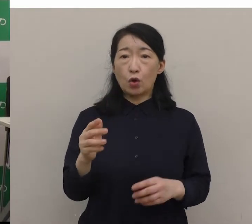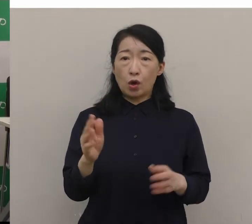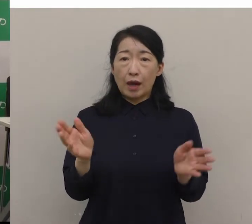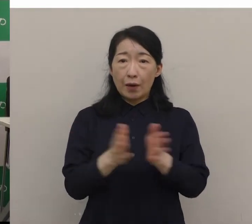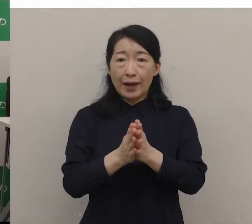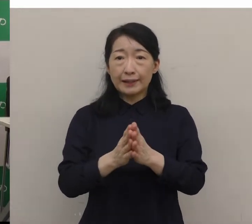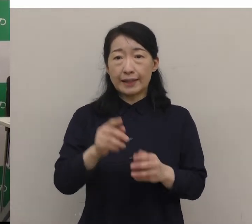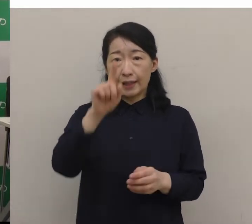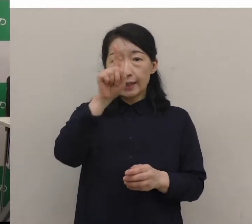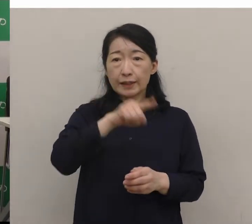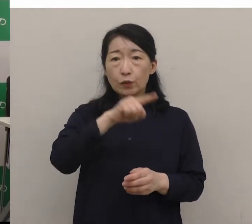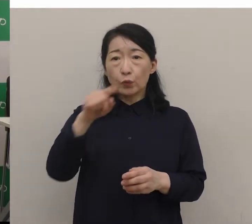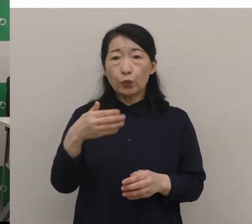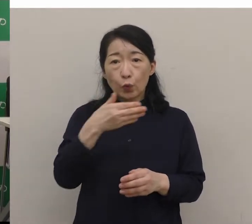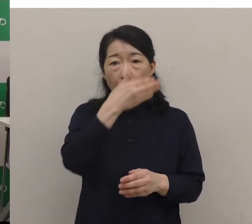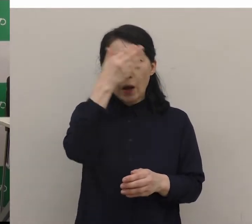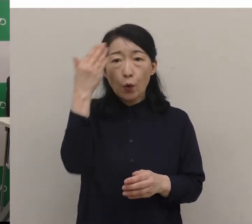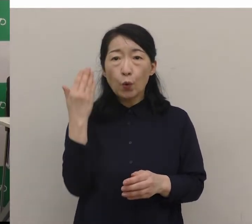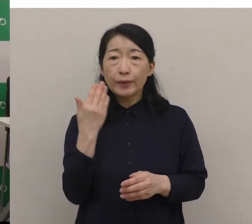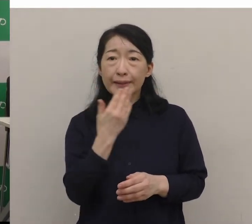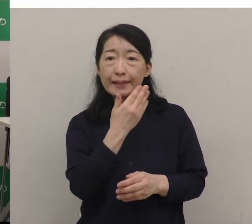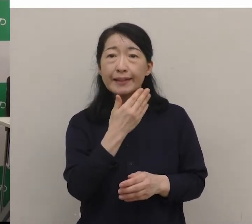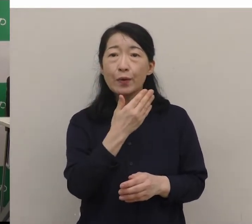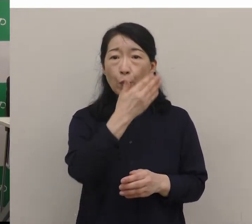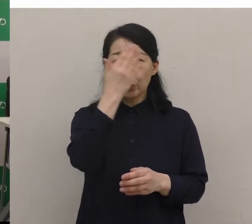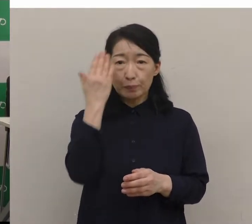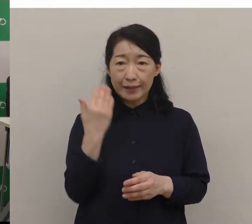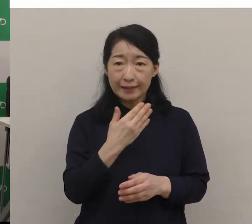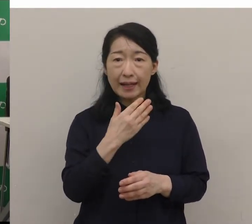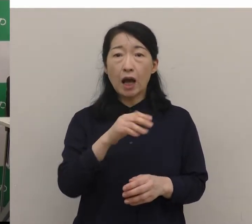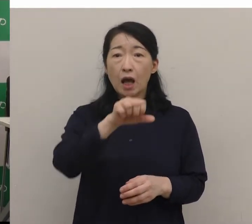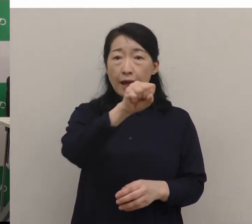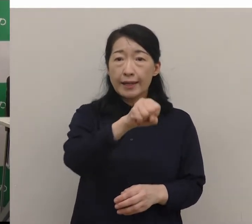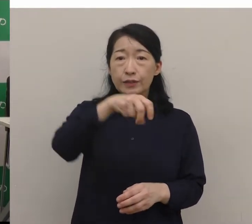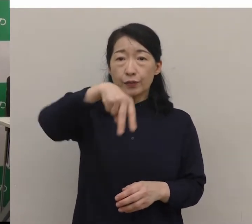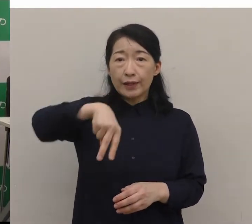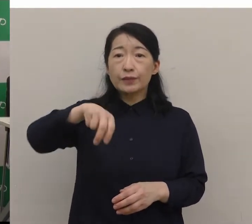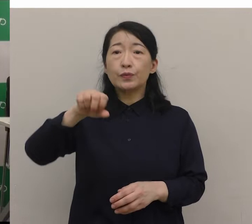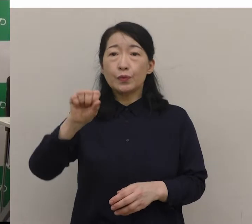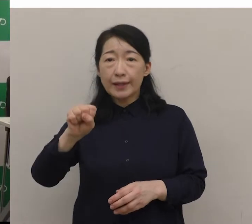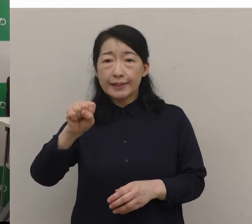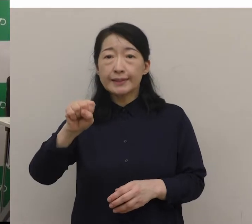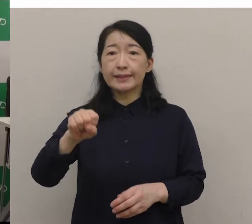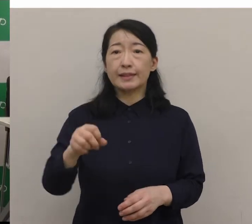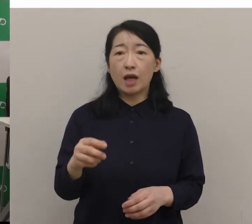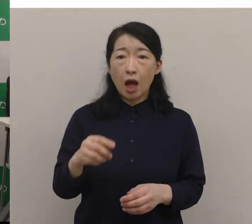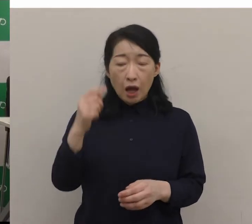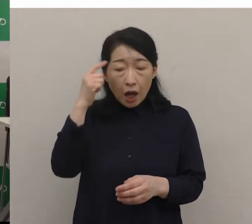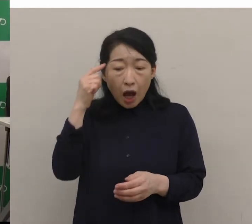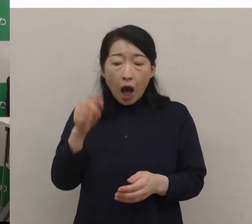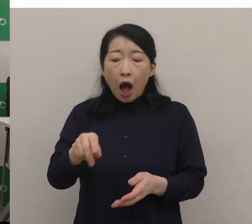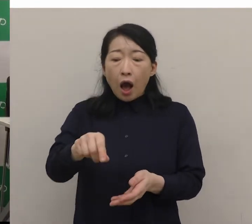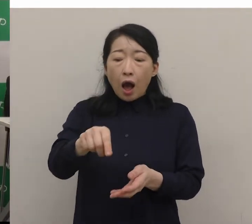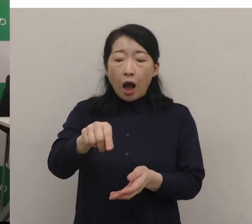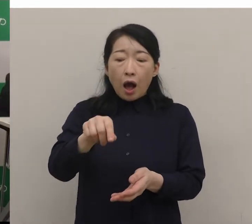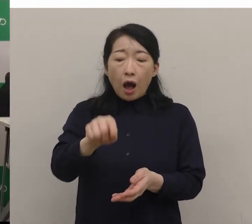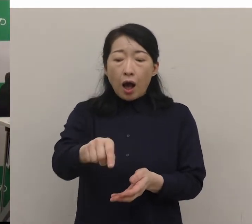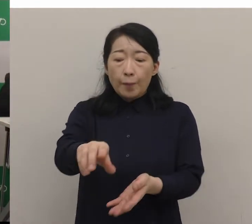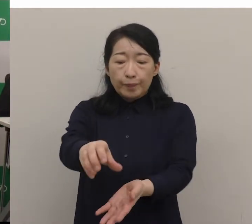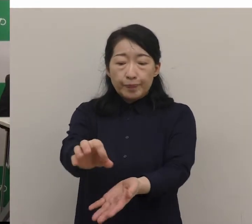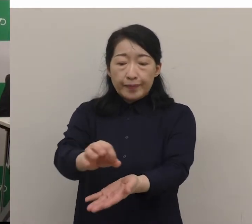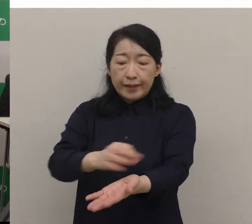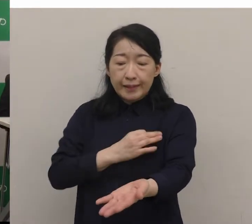して、SNS や店頭で見た時の感覚商品を促していきたいというふう